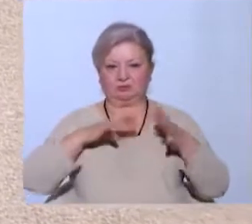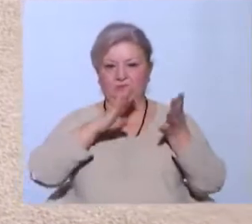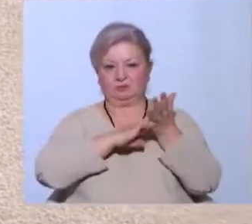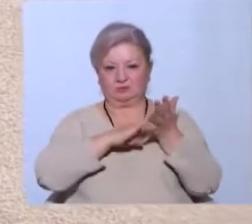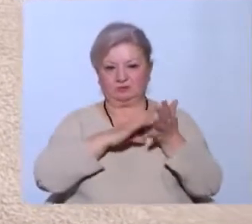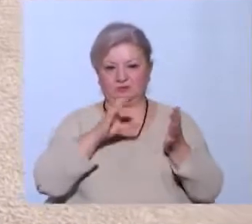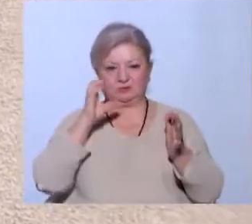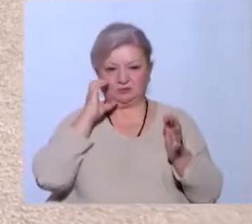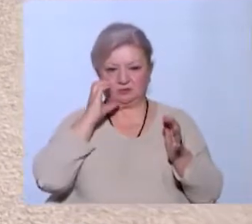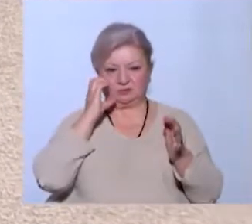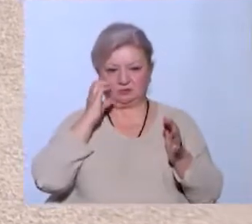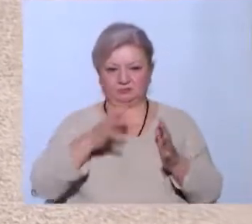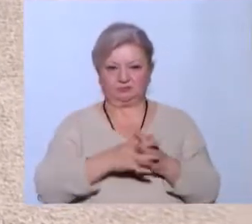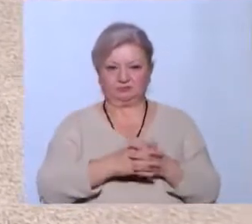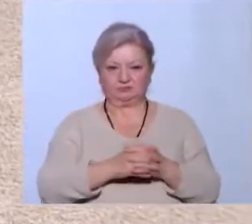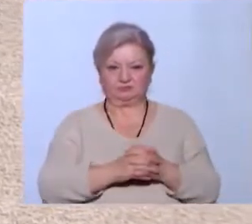კლასელებისათვის.